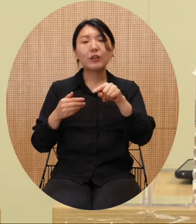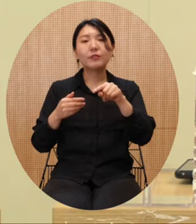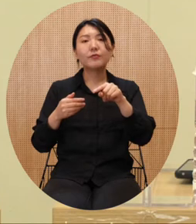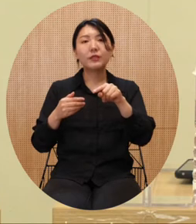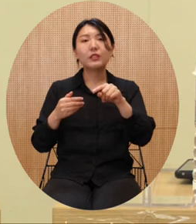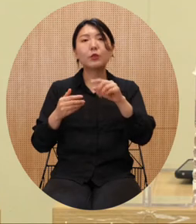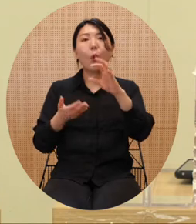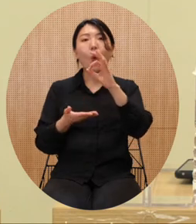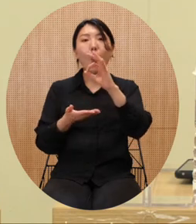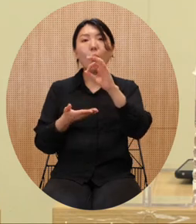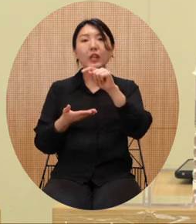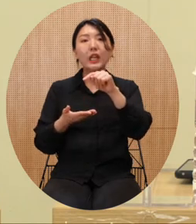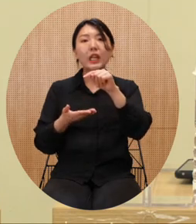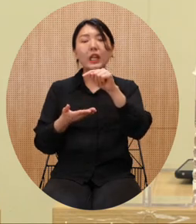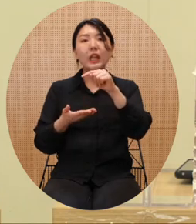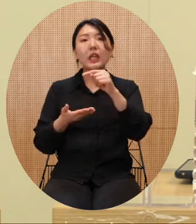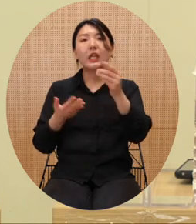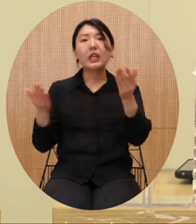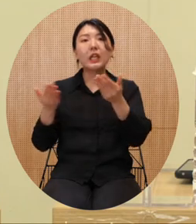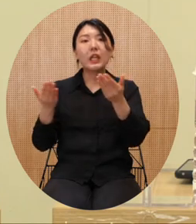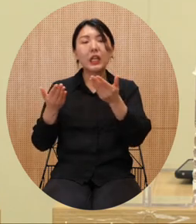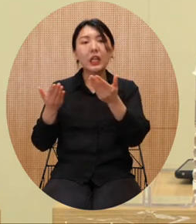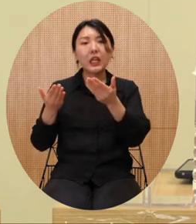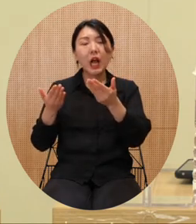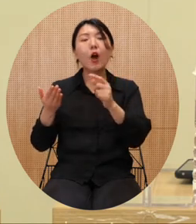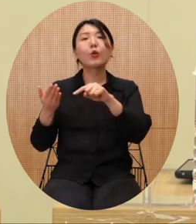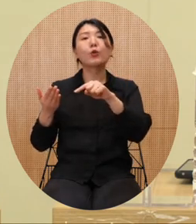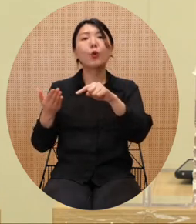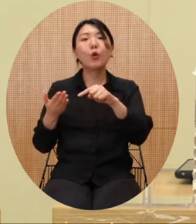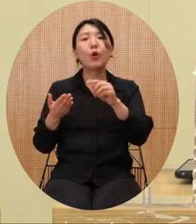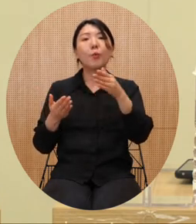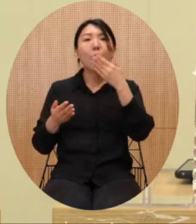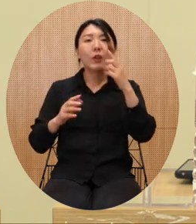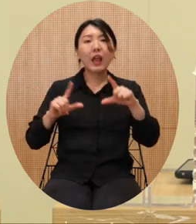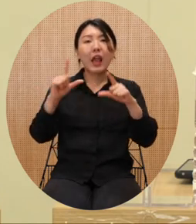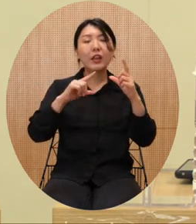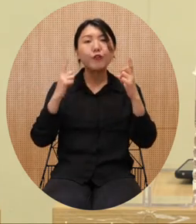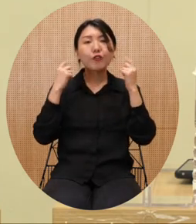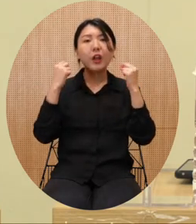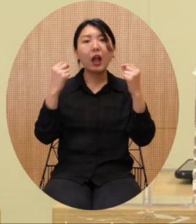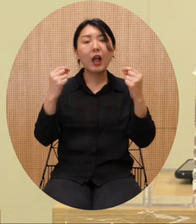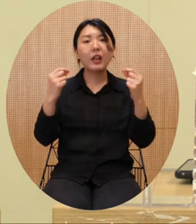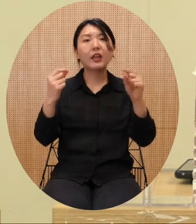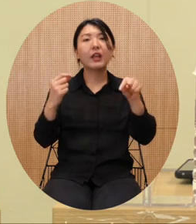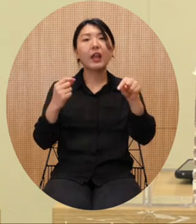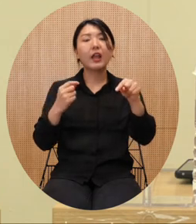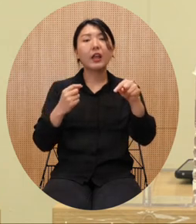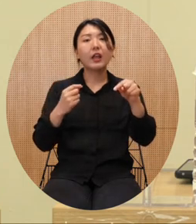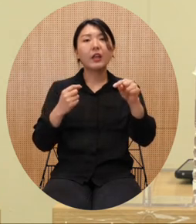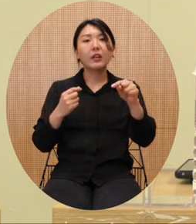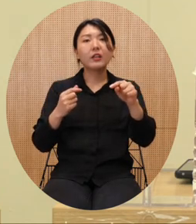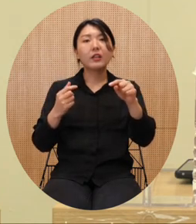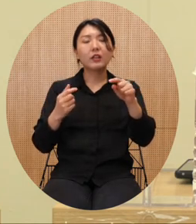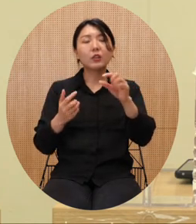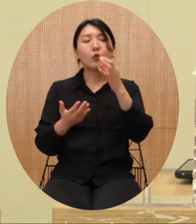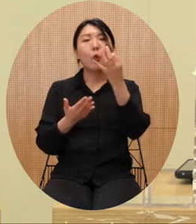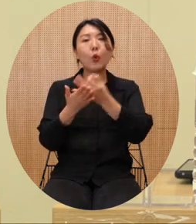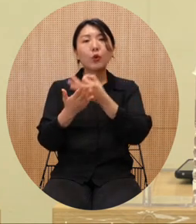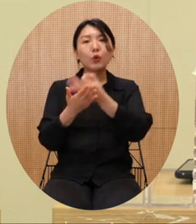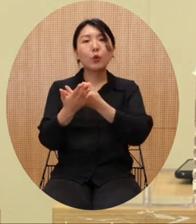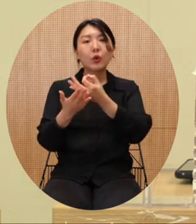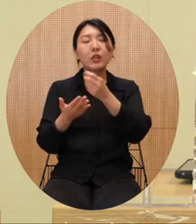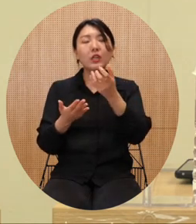수준이 되고 그 금액이 근로의욕을 유지하고 할 수 있는 정도의 소득 기준이 좀 높지 않으면은